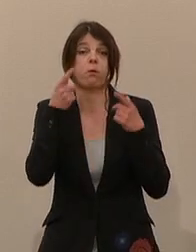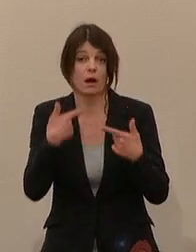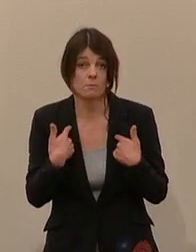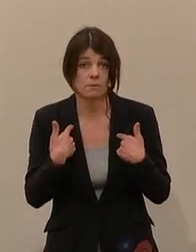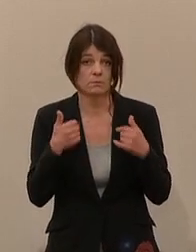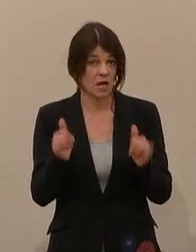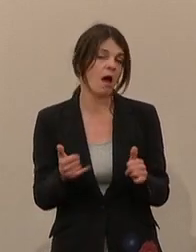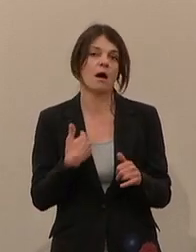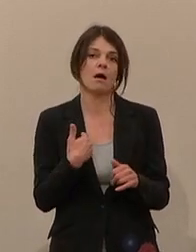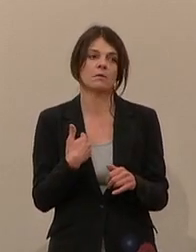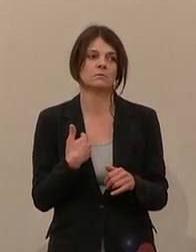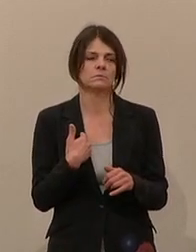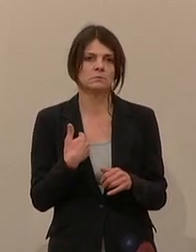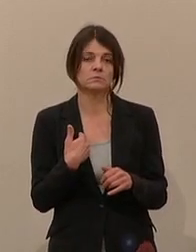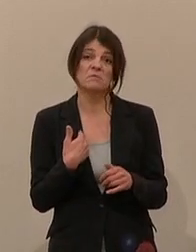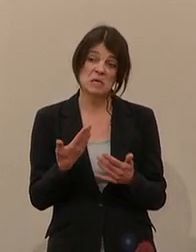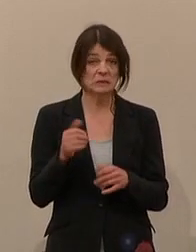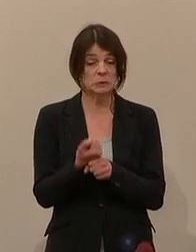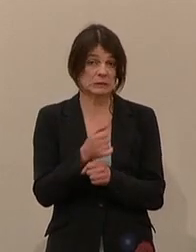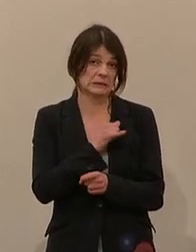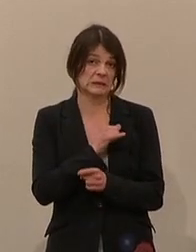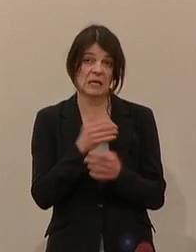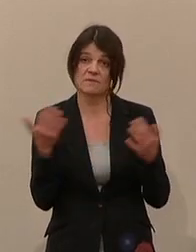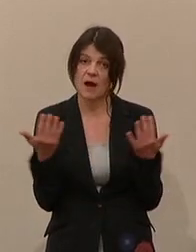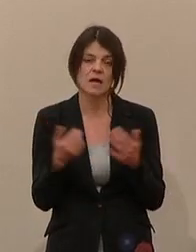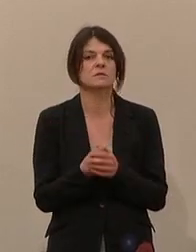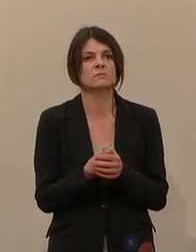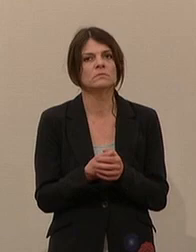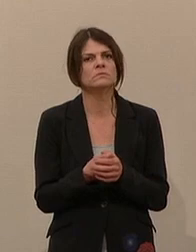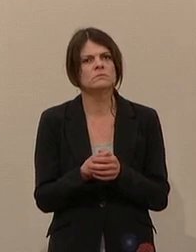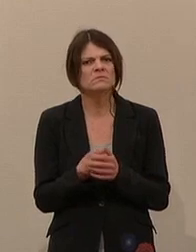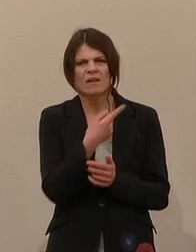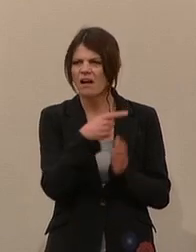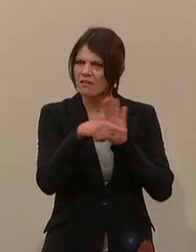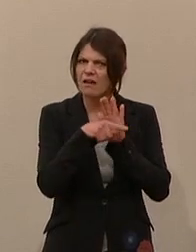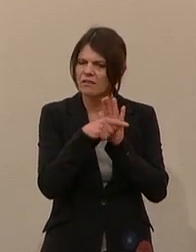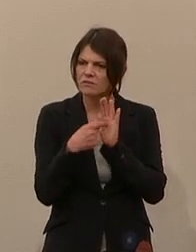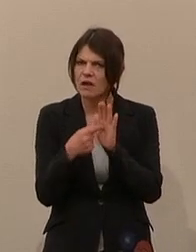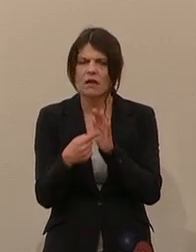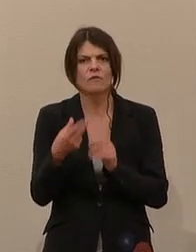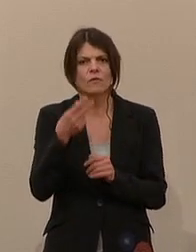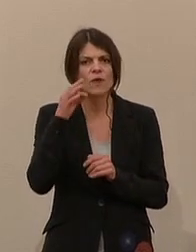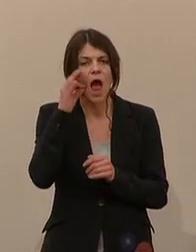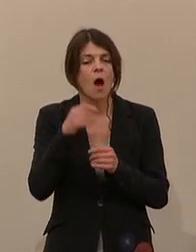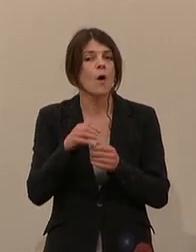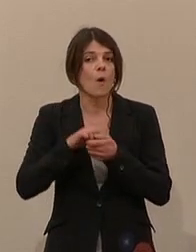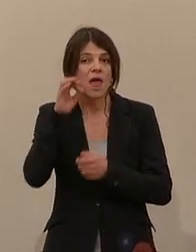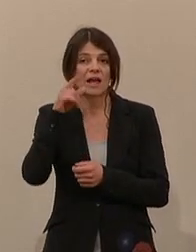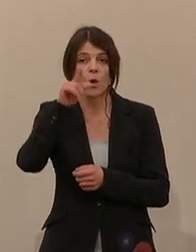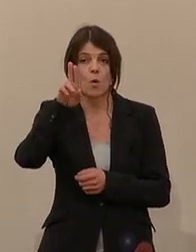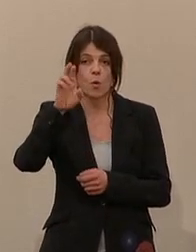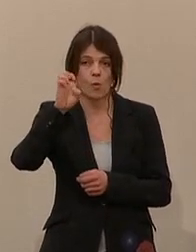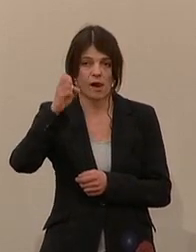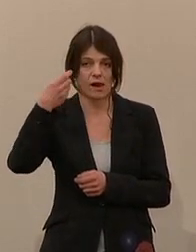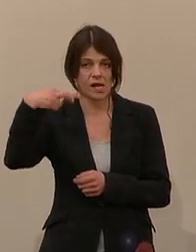Überraschenderweise doch interessant sind die negativen Darstellungen der Kollegin Loeger über